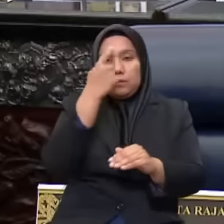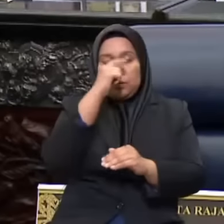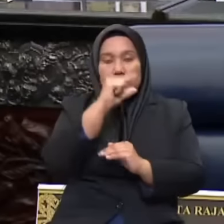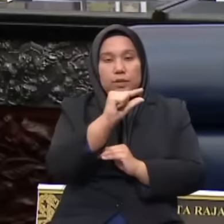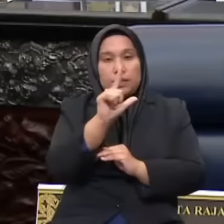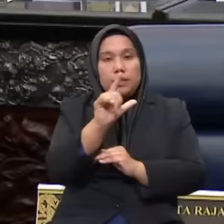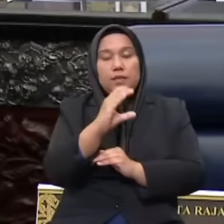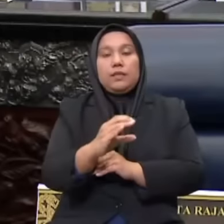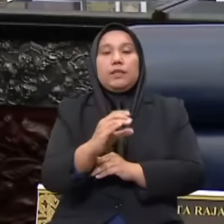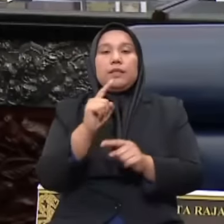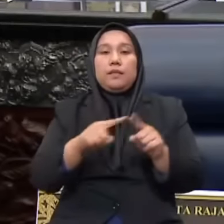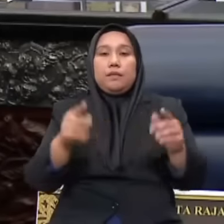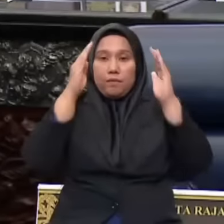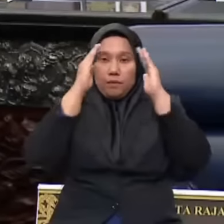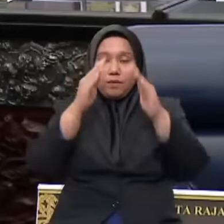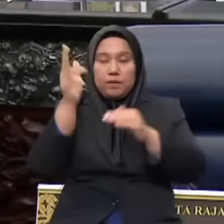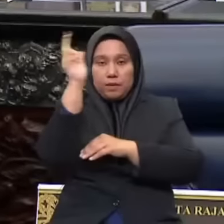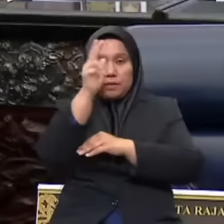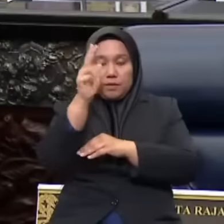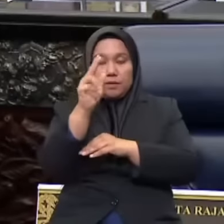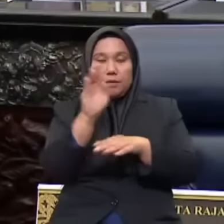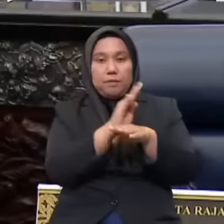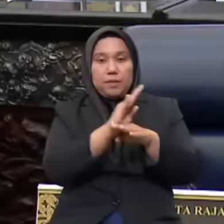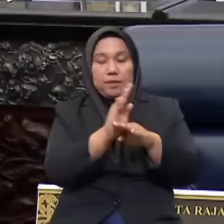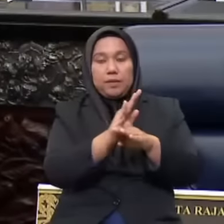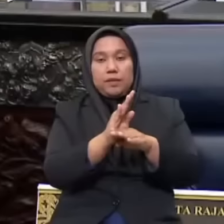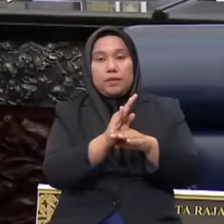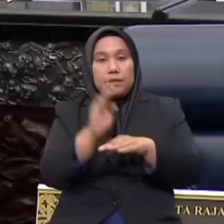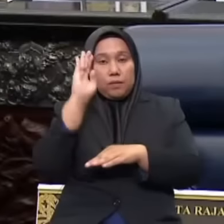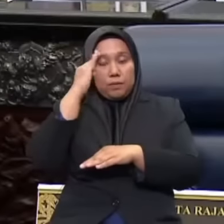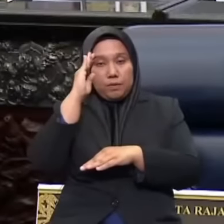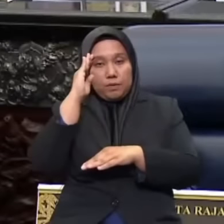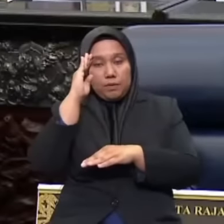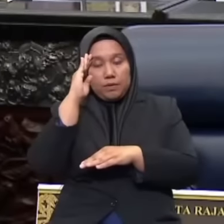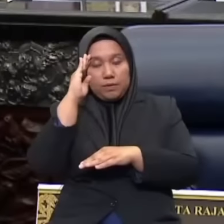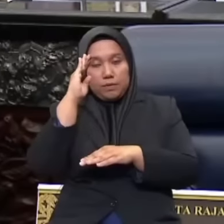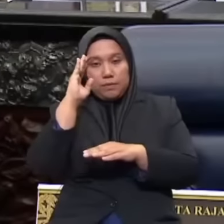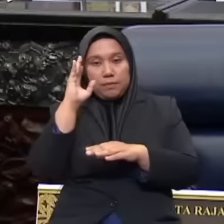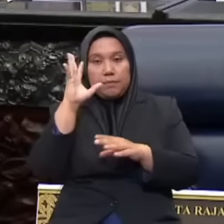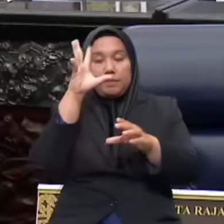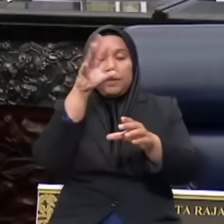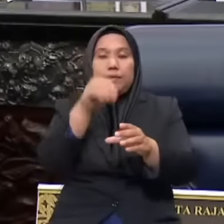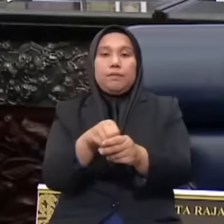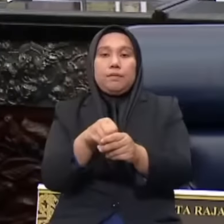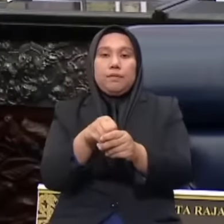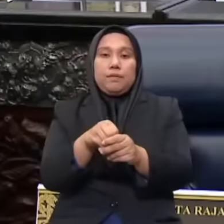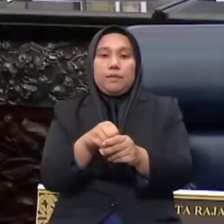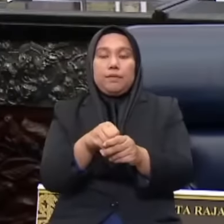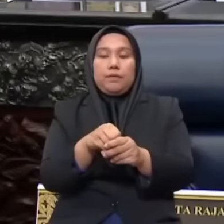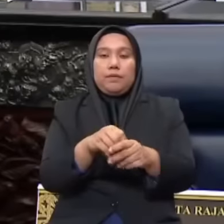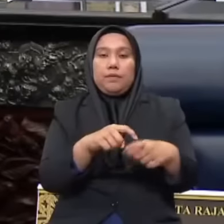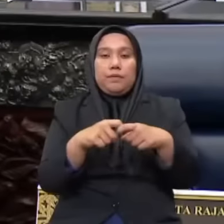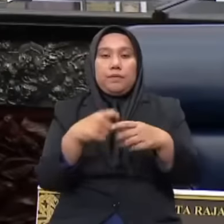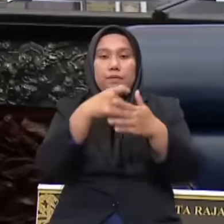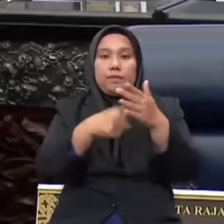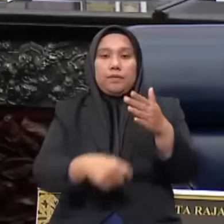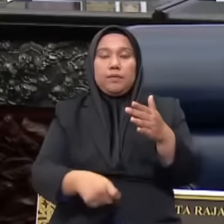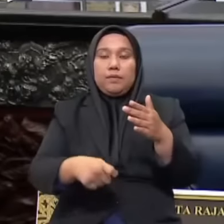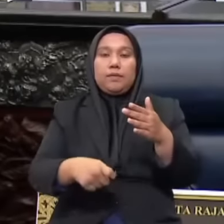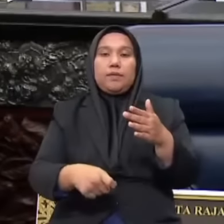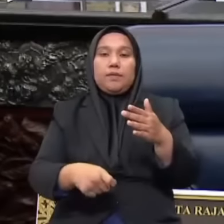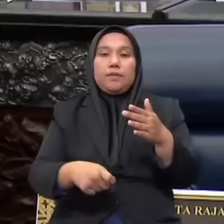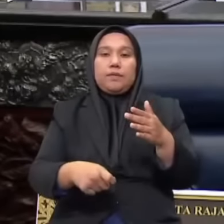sekarang ialah untuk membangunkan usahawan-usahawan Bumi Putra untuk dimasukkan di dalam rantaian nilai